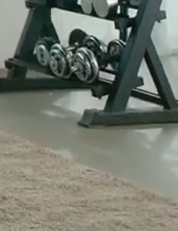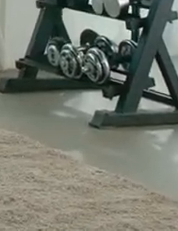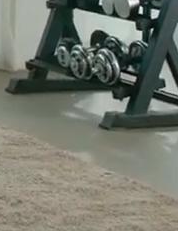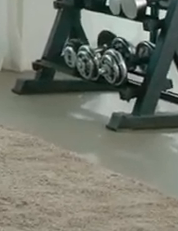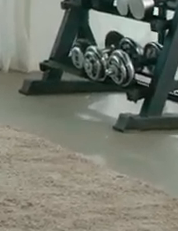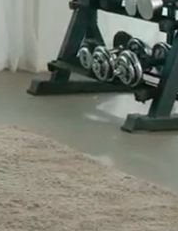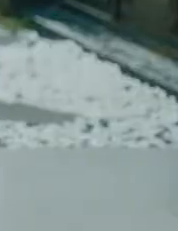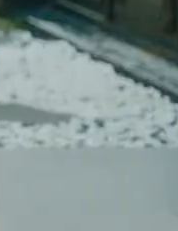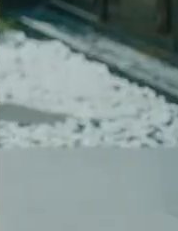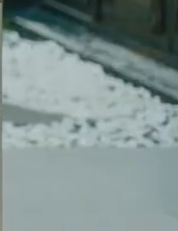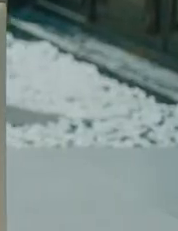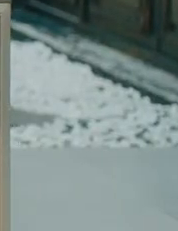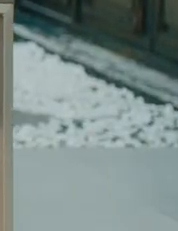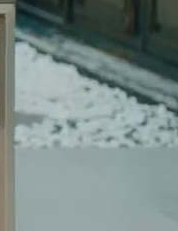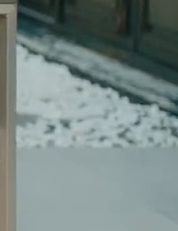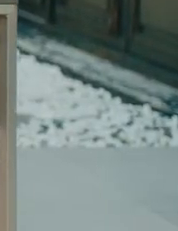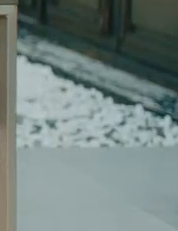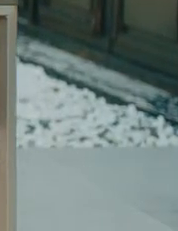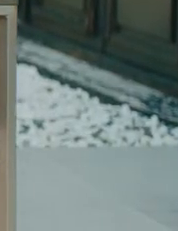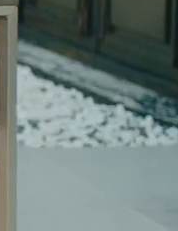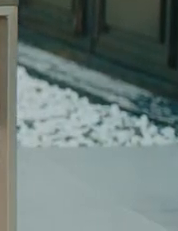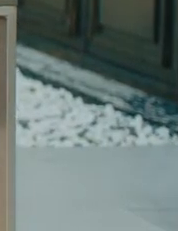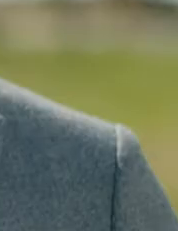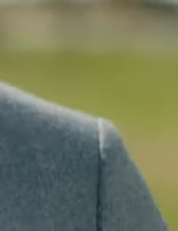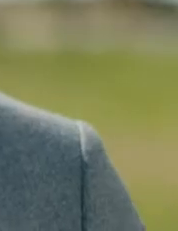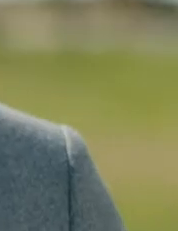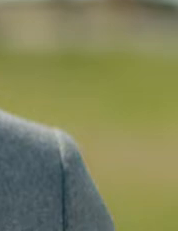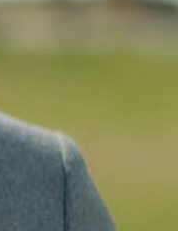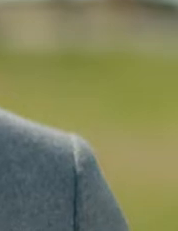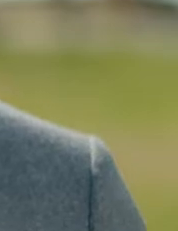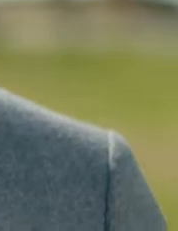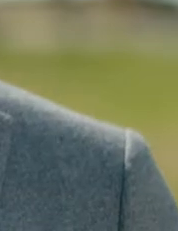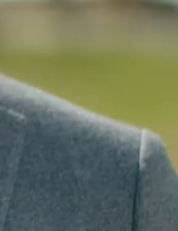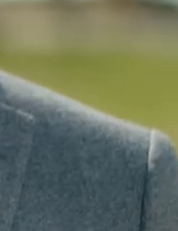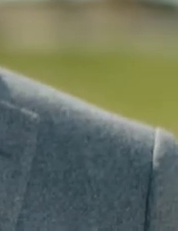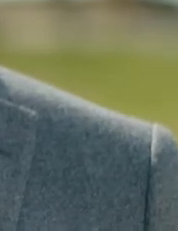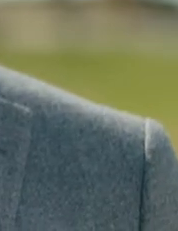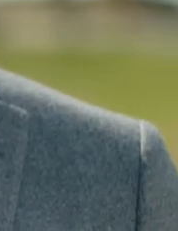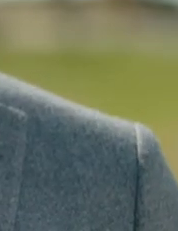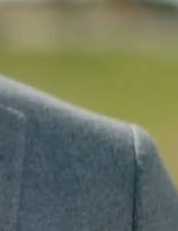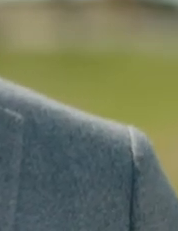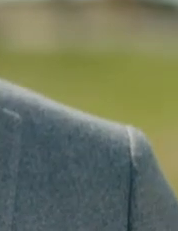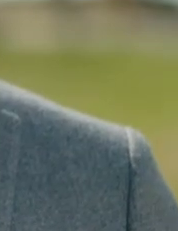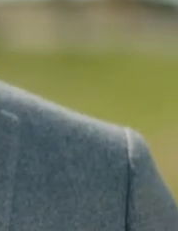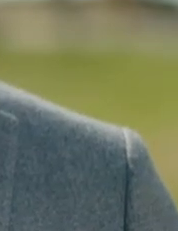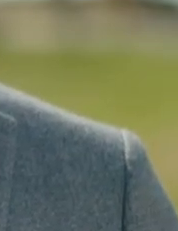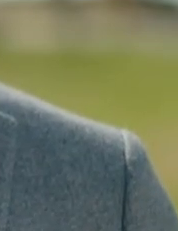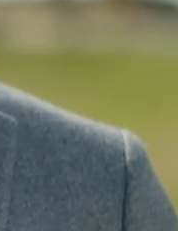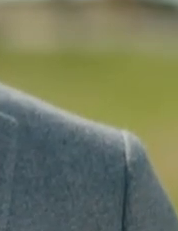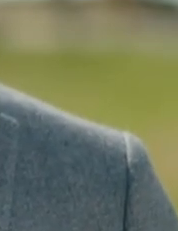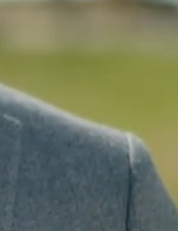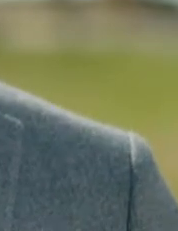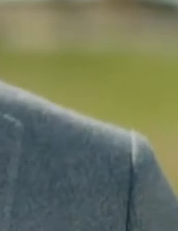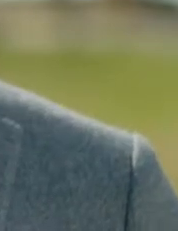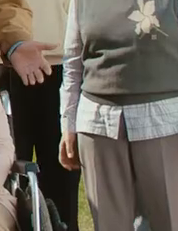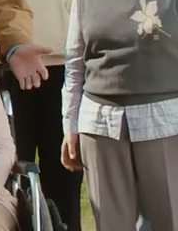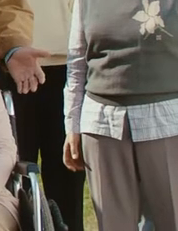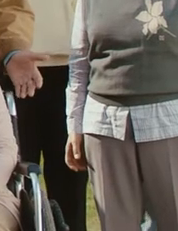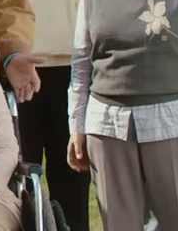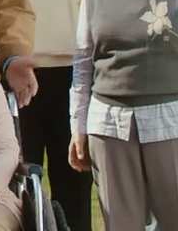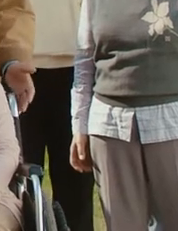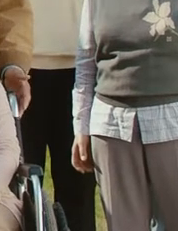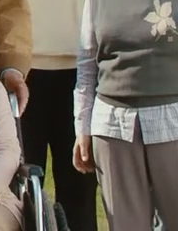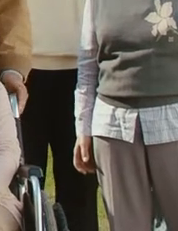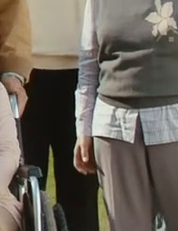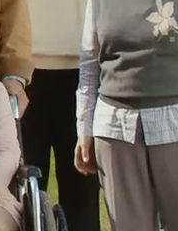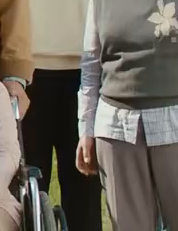내가 꼭 바라던 정책. 나와 대한민국의 내일을 위해 정책을 보고 투표하세요.